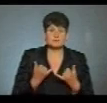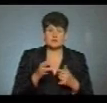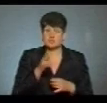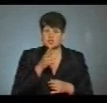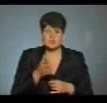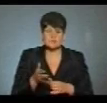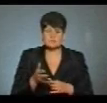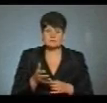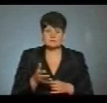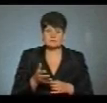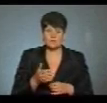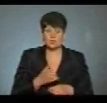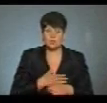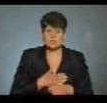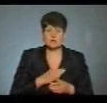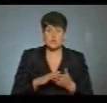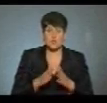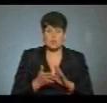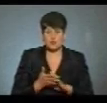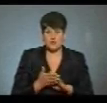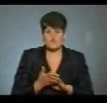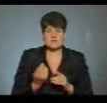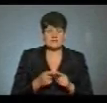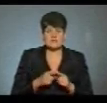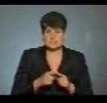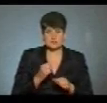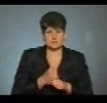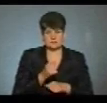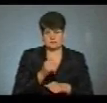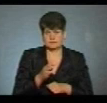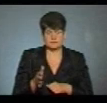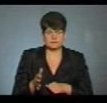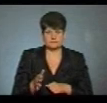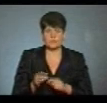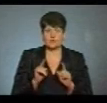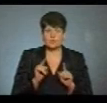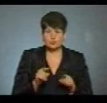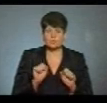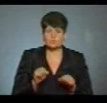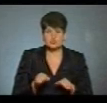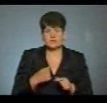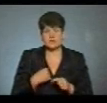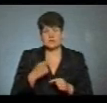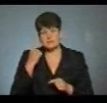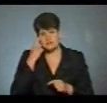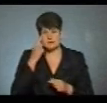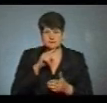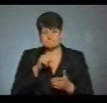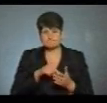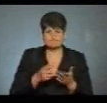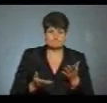етап в наших умовах це недосяжно. І через те можна тільки гадати. От